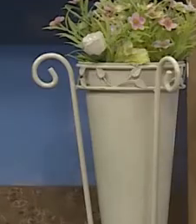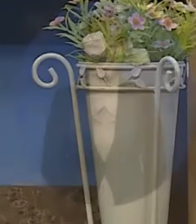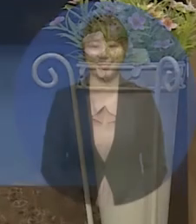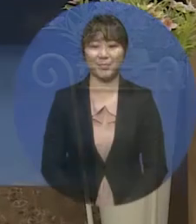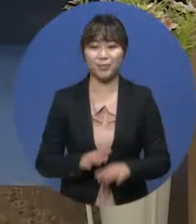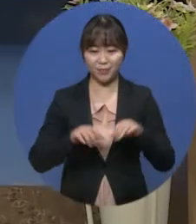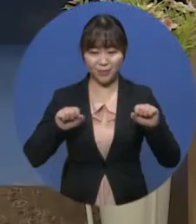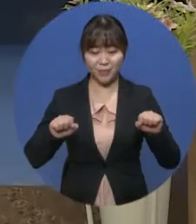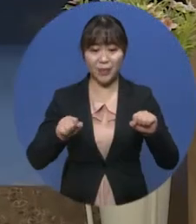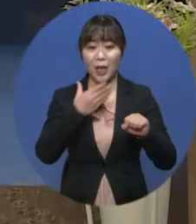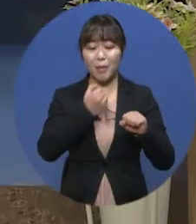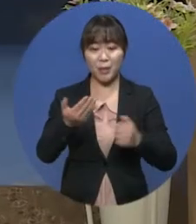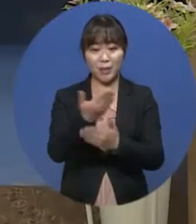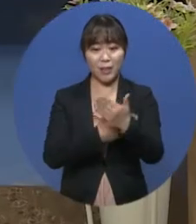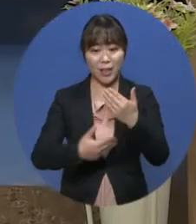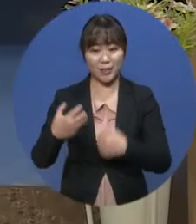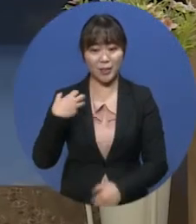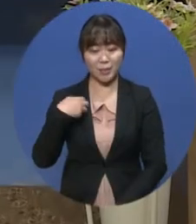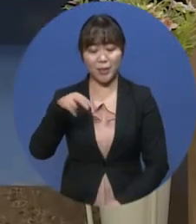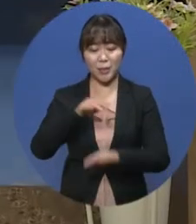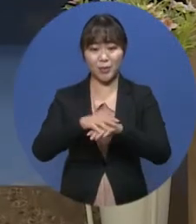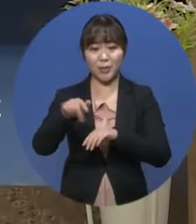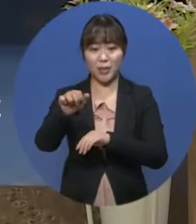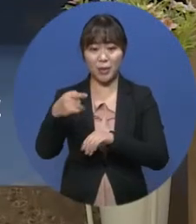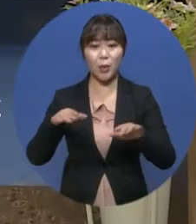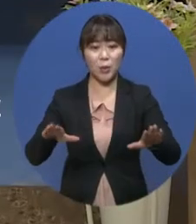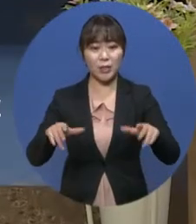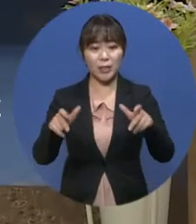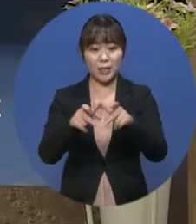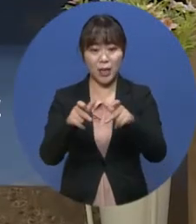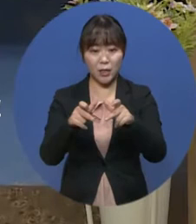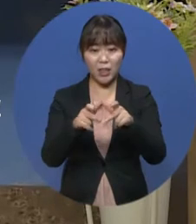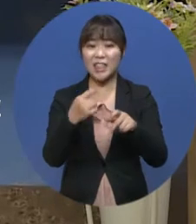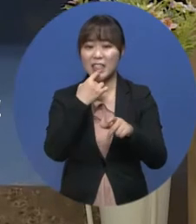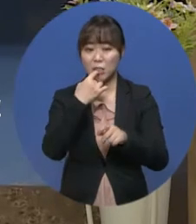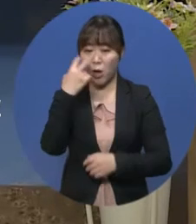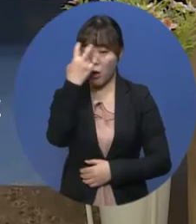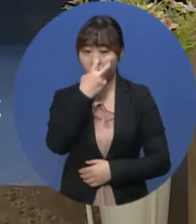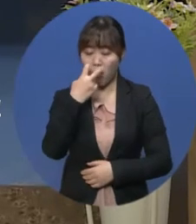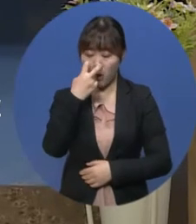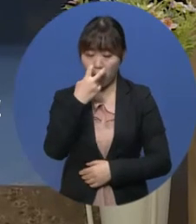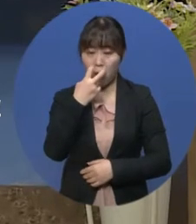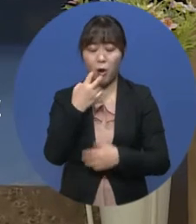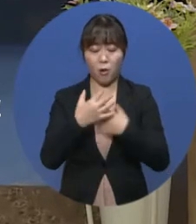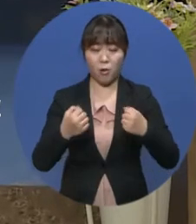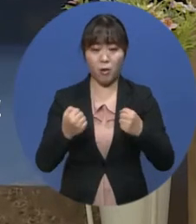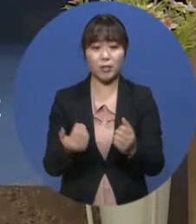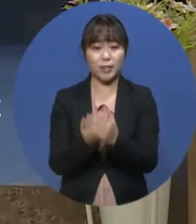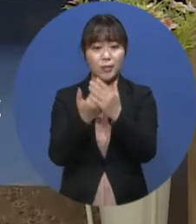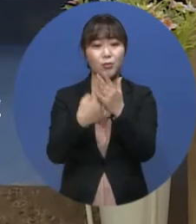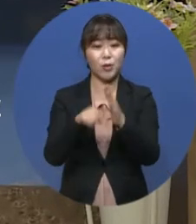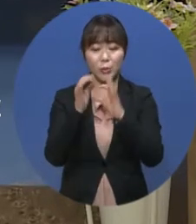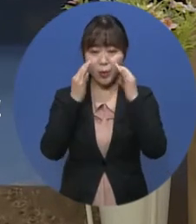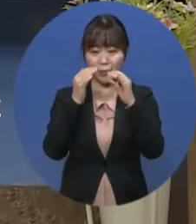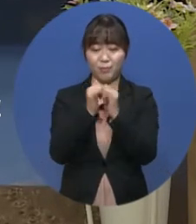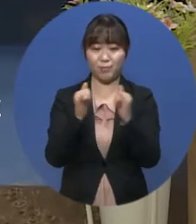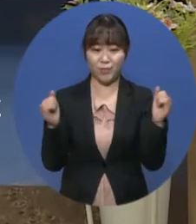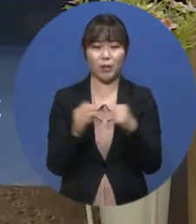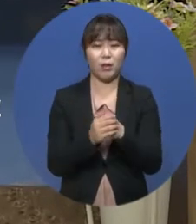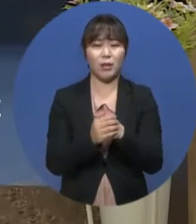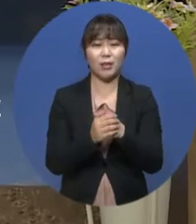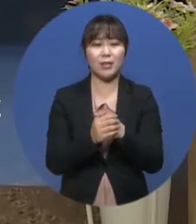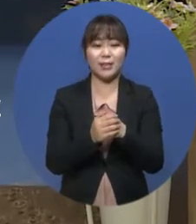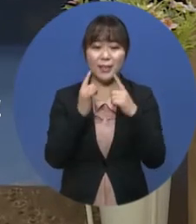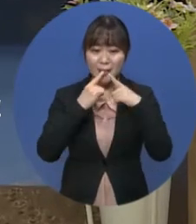안녕하세요 행복나눔 짓기 위해 손자 합니다 오늘은 장애인의 국왕 건강증진을 위해 노력하는 분을 보았습니다 스마일